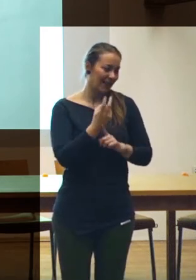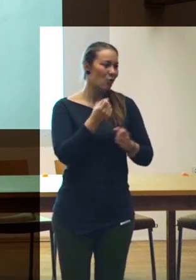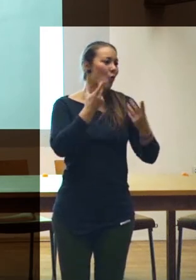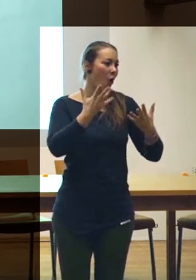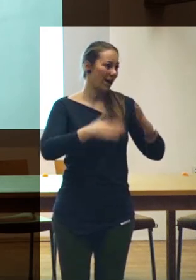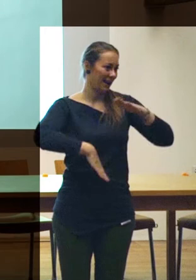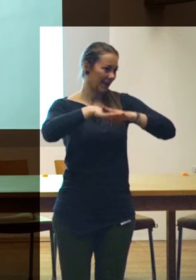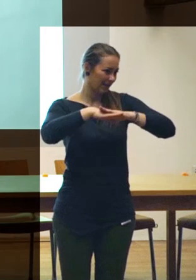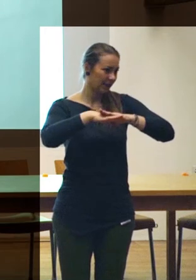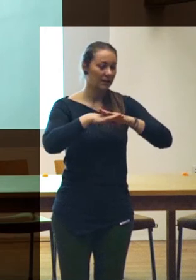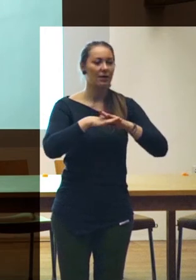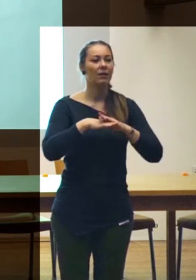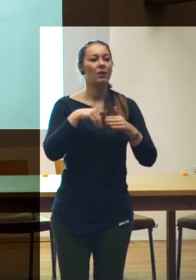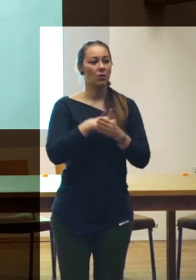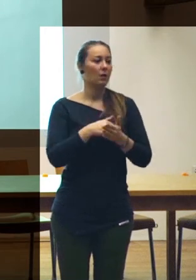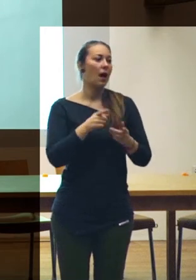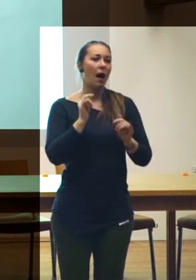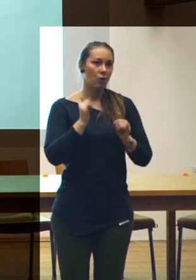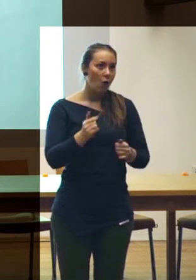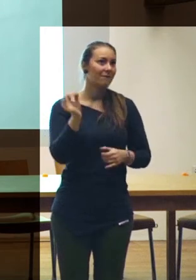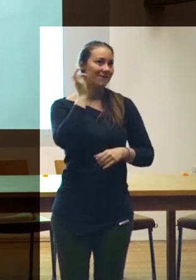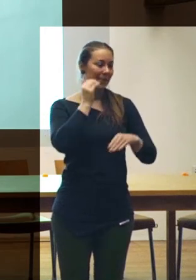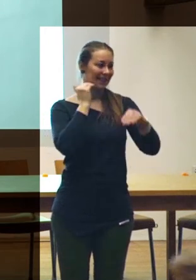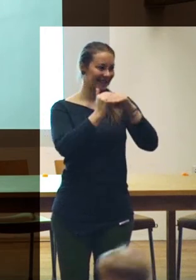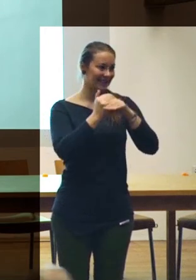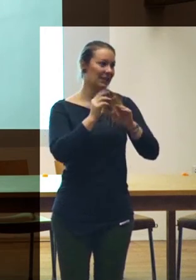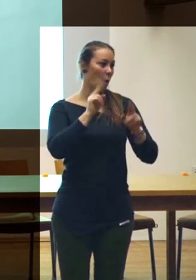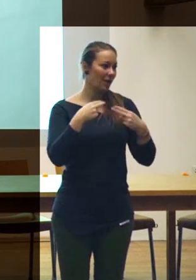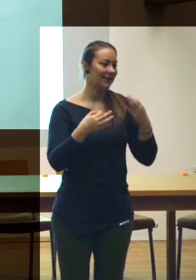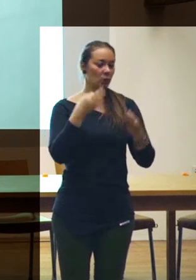Feministická umělecká instituce prosazuje kvóty. A